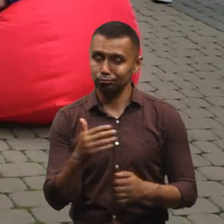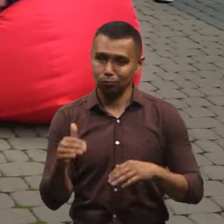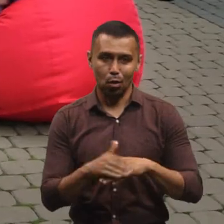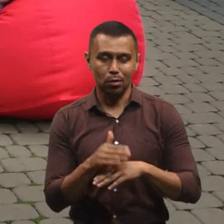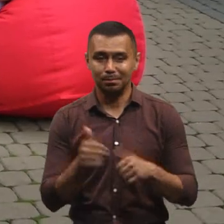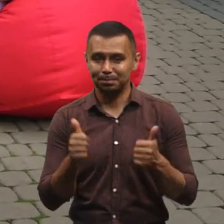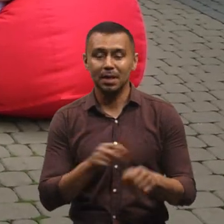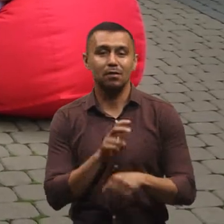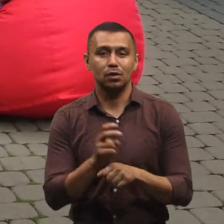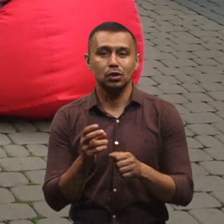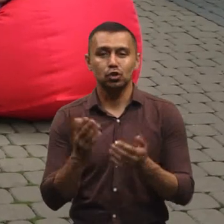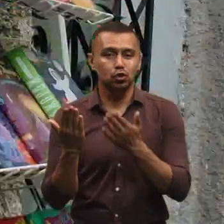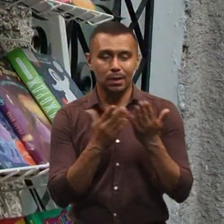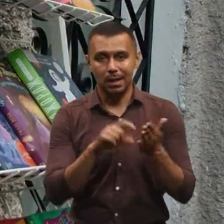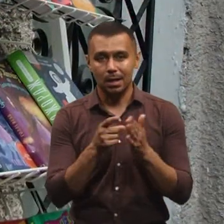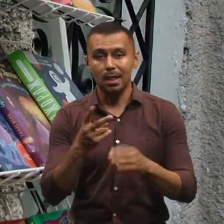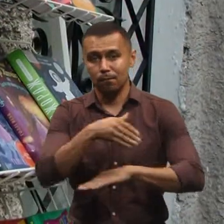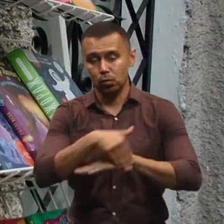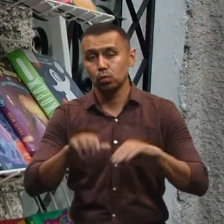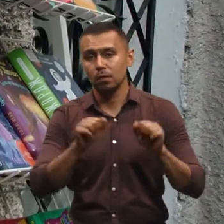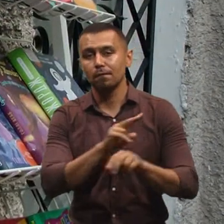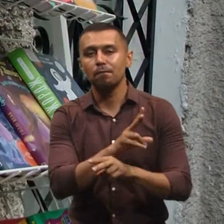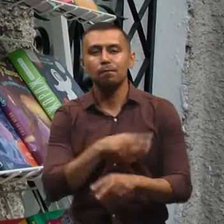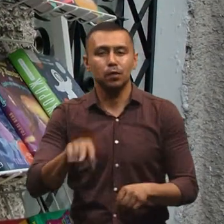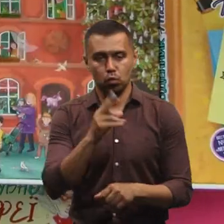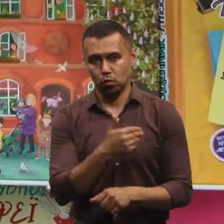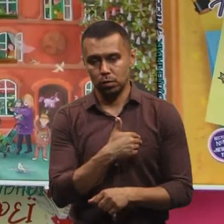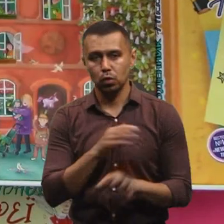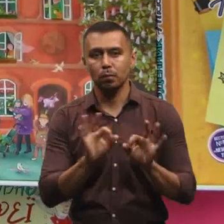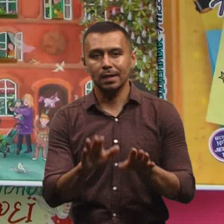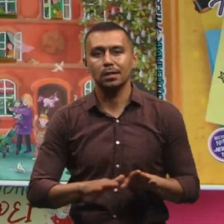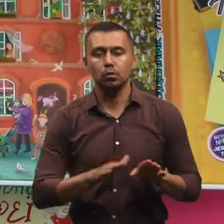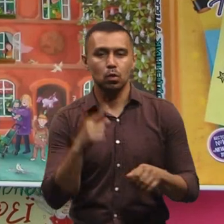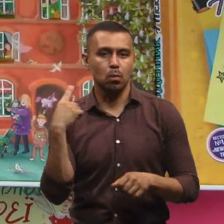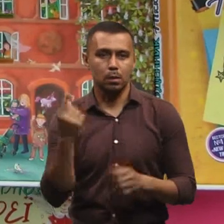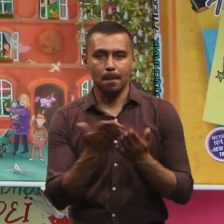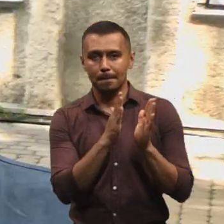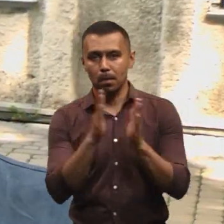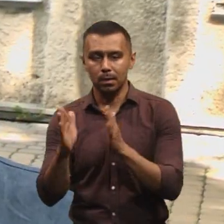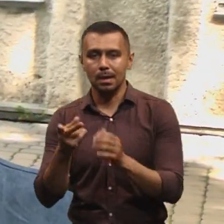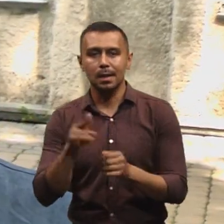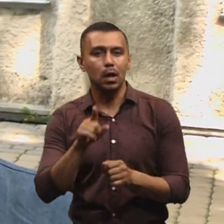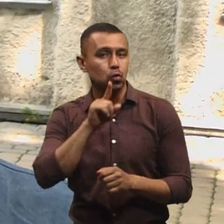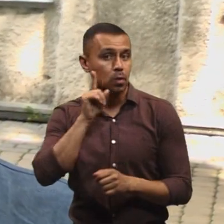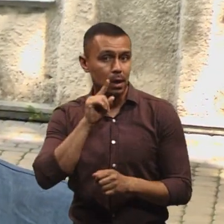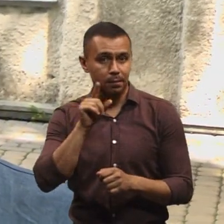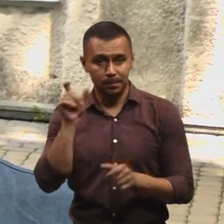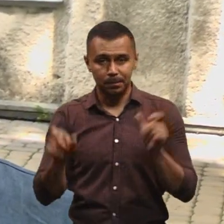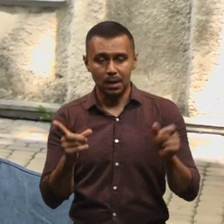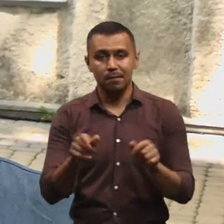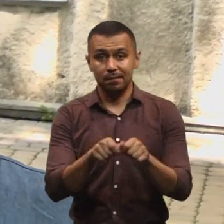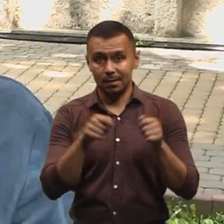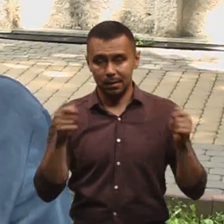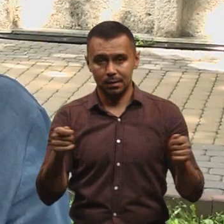відвідати читальний зал під відкритим небом можуть усі охочі розповіла заступниця обласної бібліотеки для юнацтва при якій він